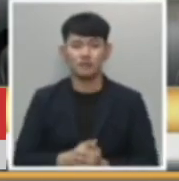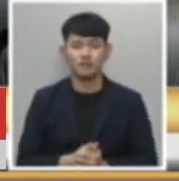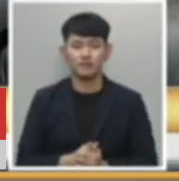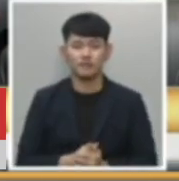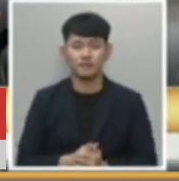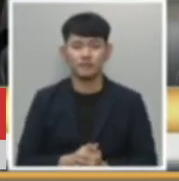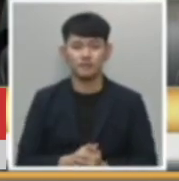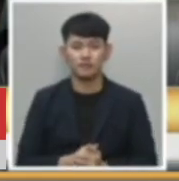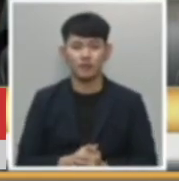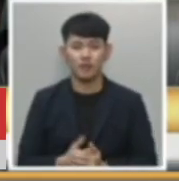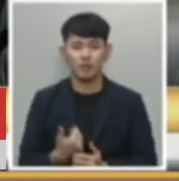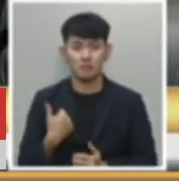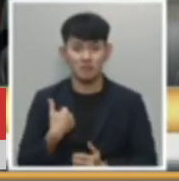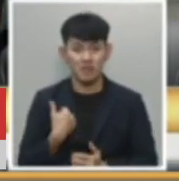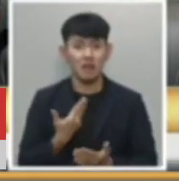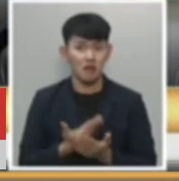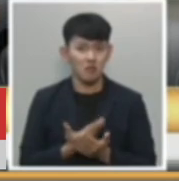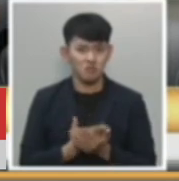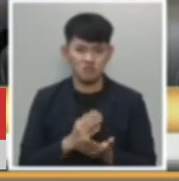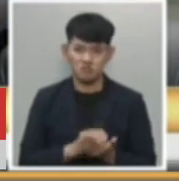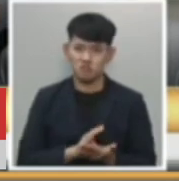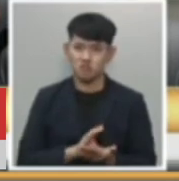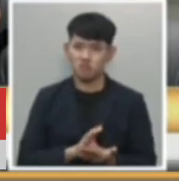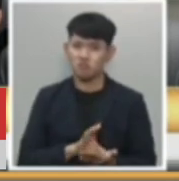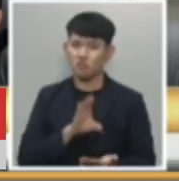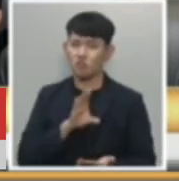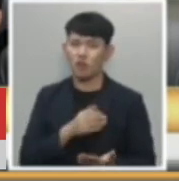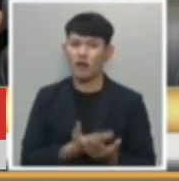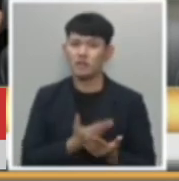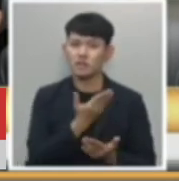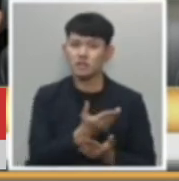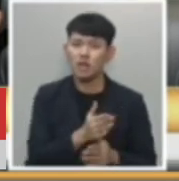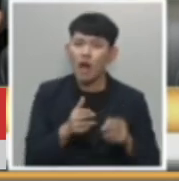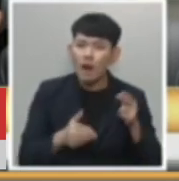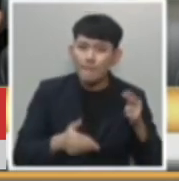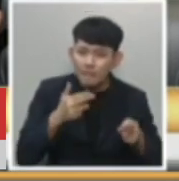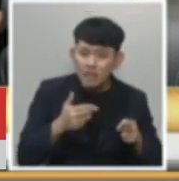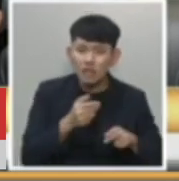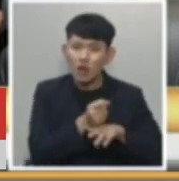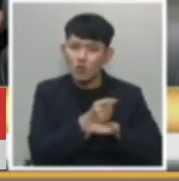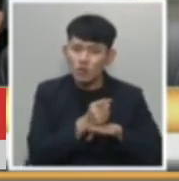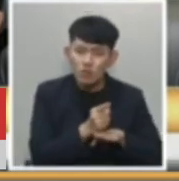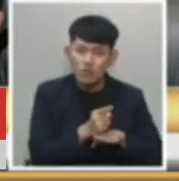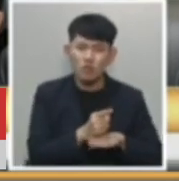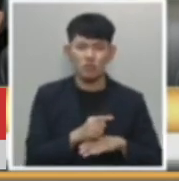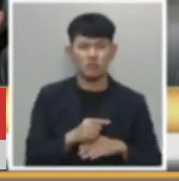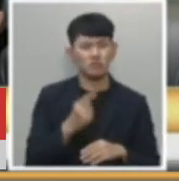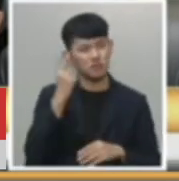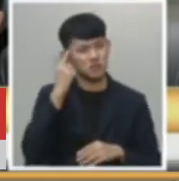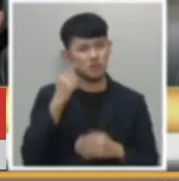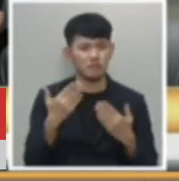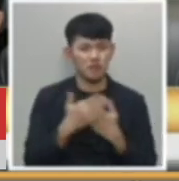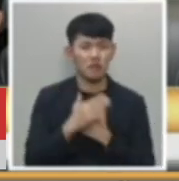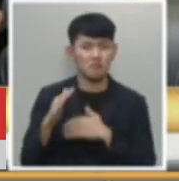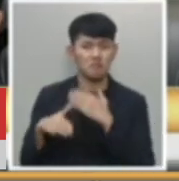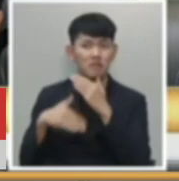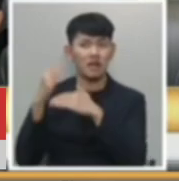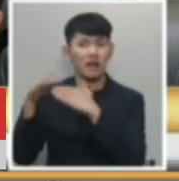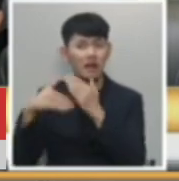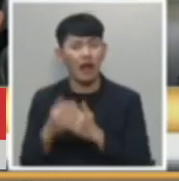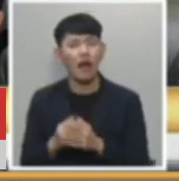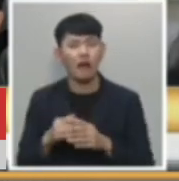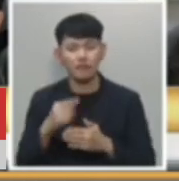ามีเงินซื้ออาวุธหรือเร่งพัฒนาสร้างหรือพัฒนาชาติอย่างไรถ้าคนไม่มีคุณภาพก็สูญเปล่าครับขอบคุ